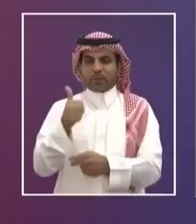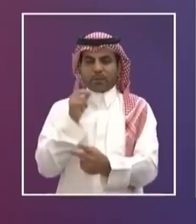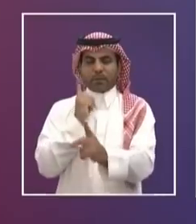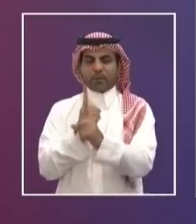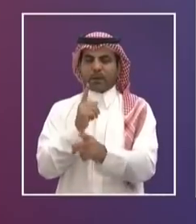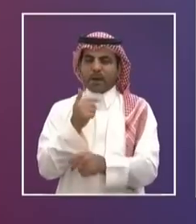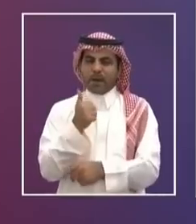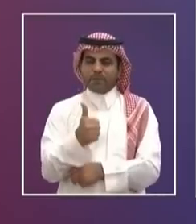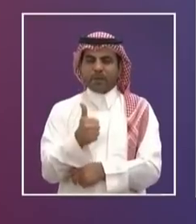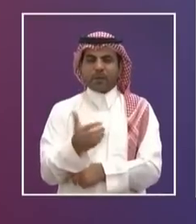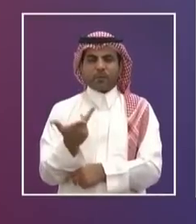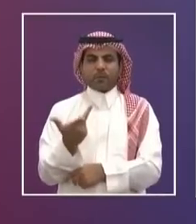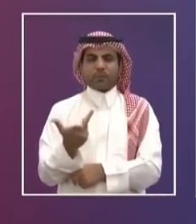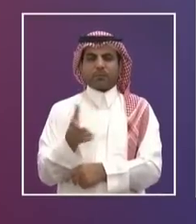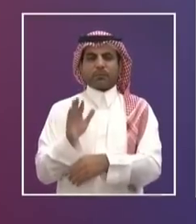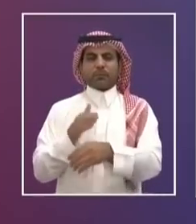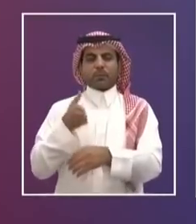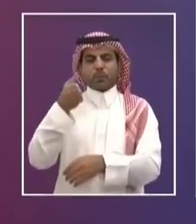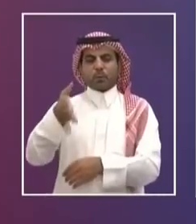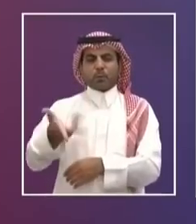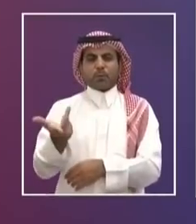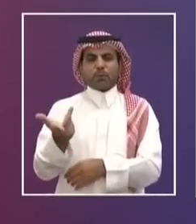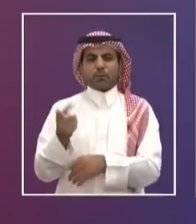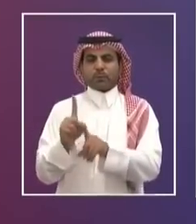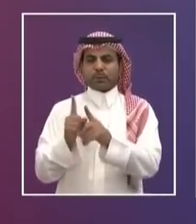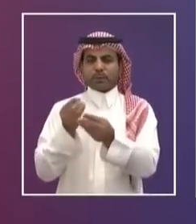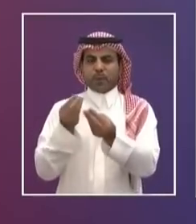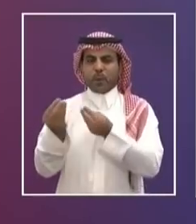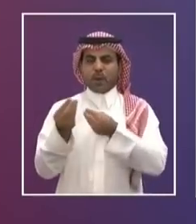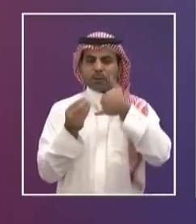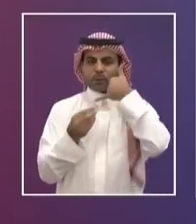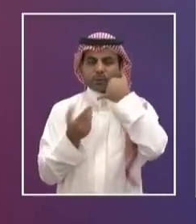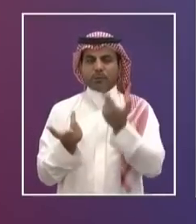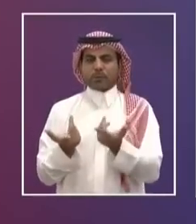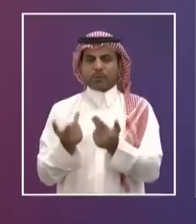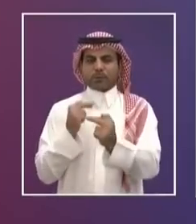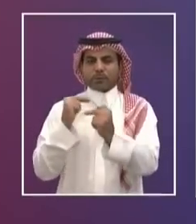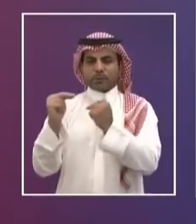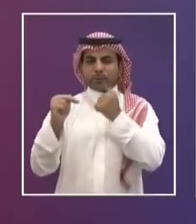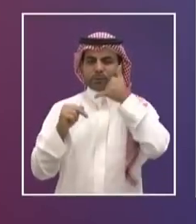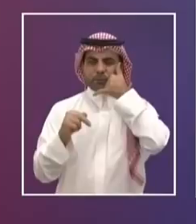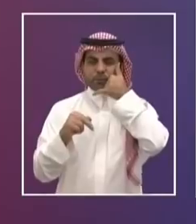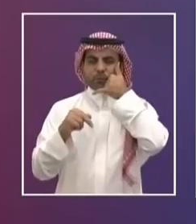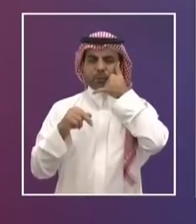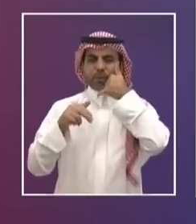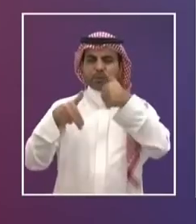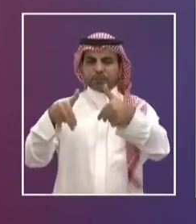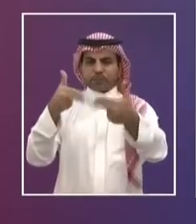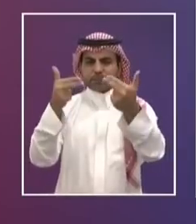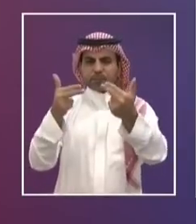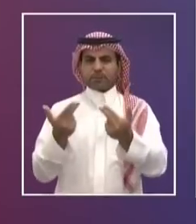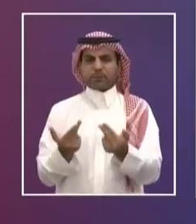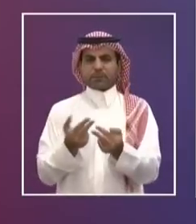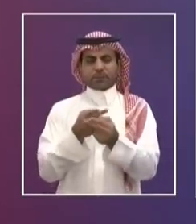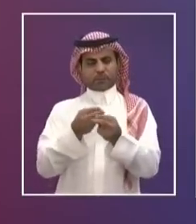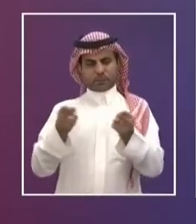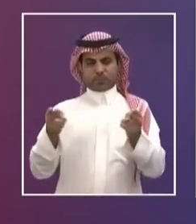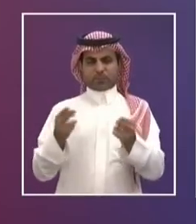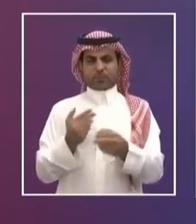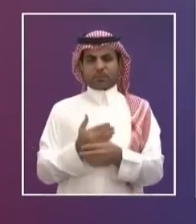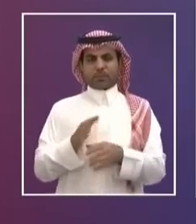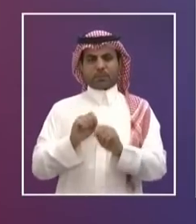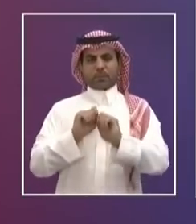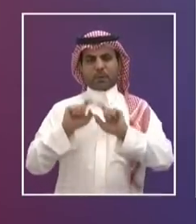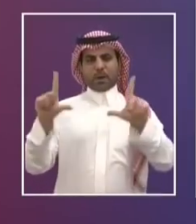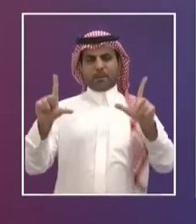أمامهم، على الأقل لدينا أنهم يكون هناك في تواصل بالتليفون، شاشات تلفزيونية الآن